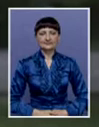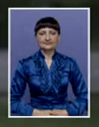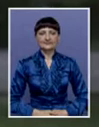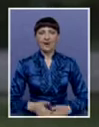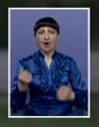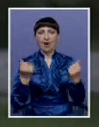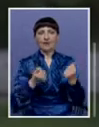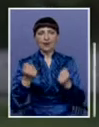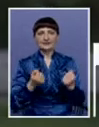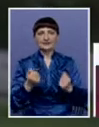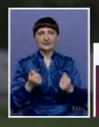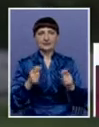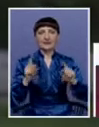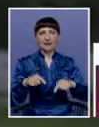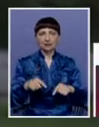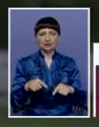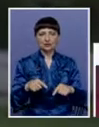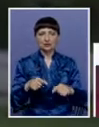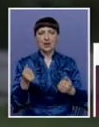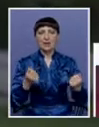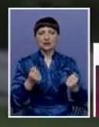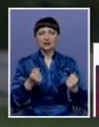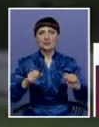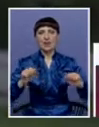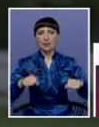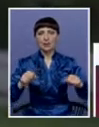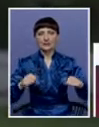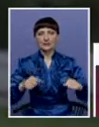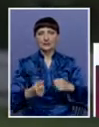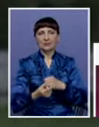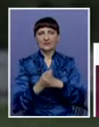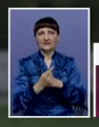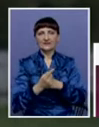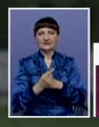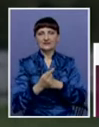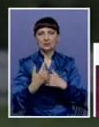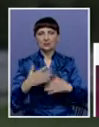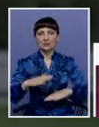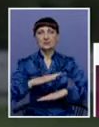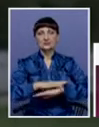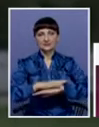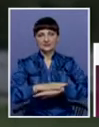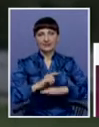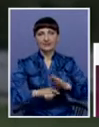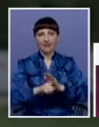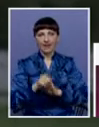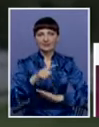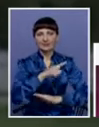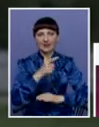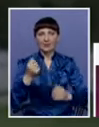У водителей, также вот автомобилей, мотоциклов, появилась дисциплина при езде, при